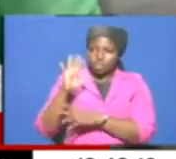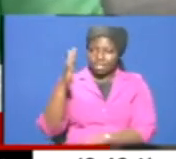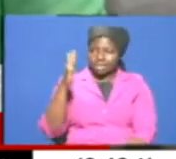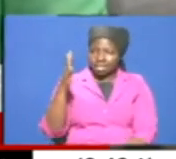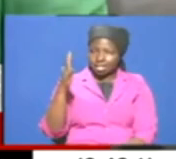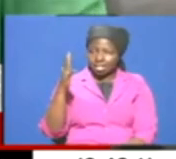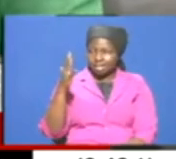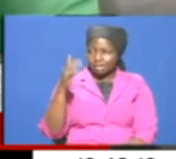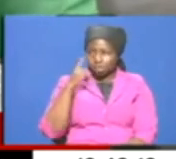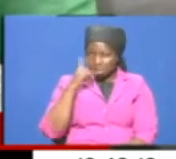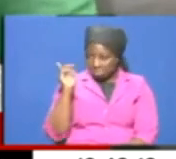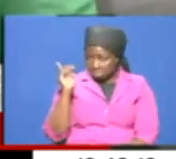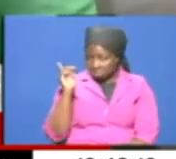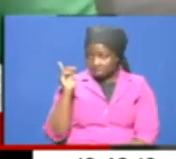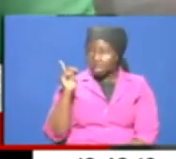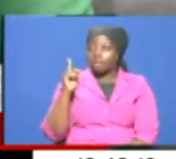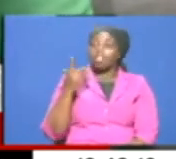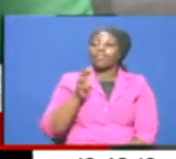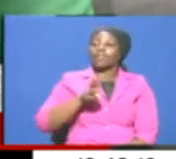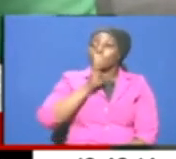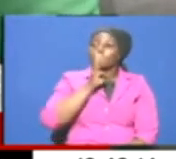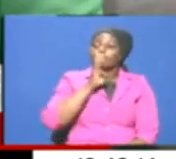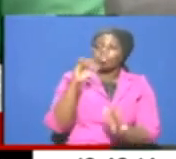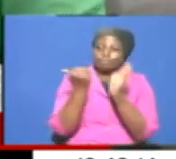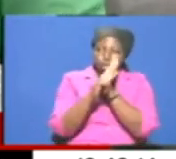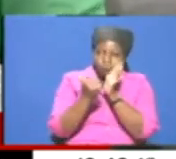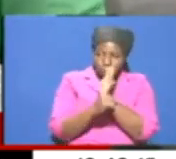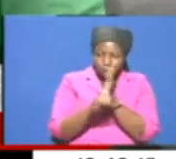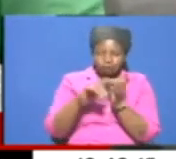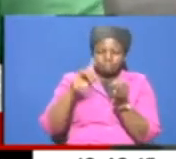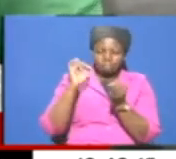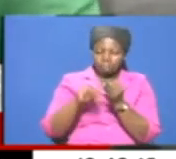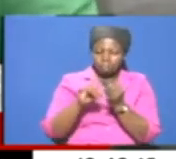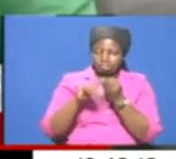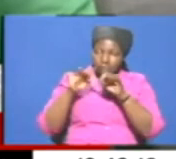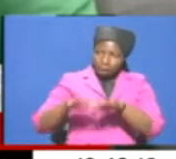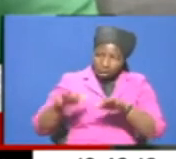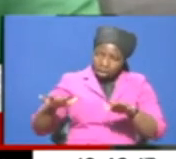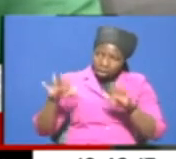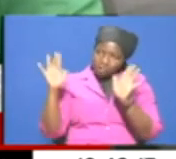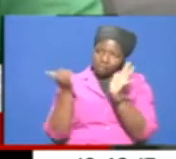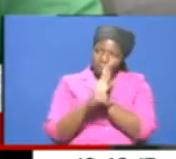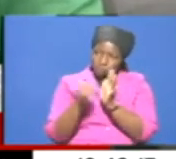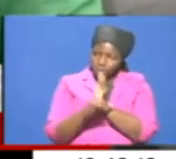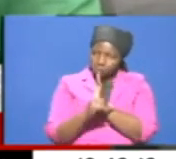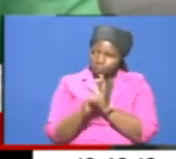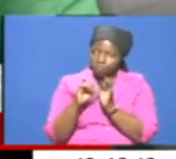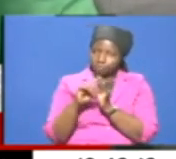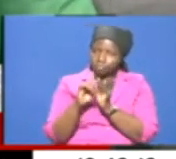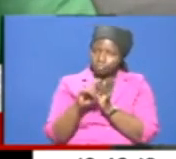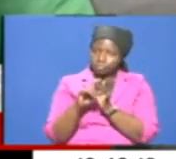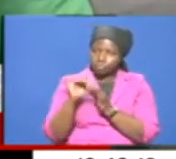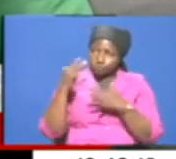hapa. Maji inakuwa shida, soko inakuwa shida, na pia